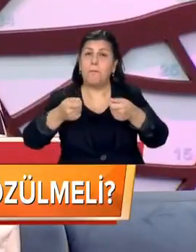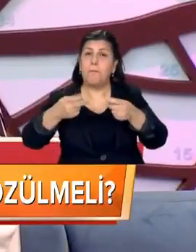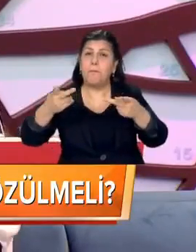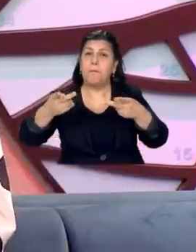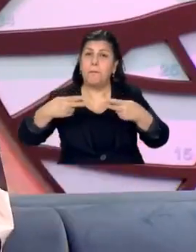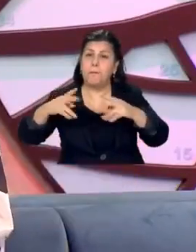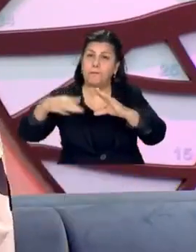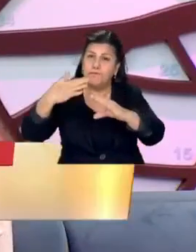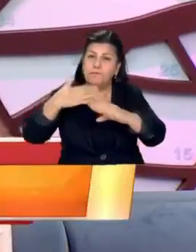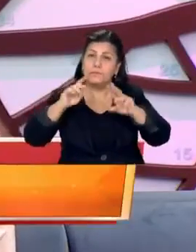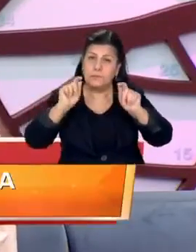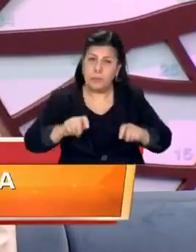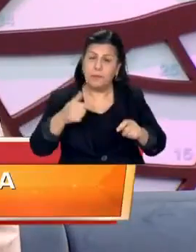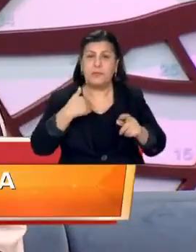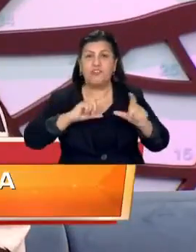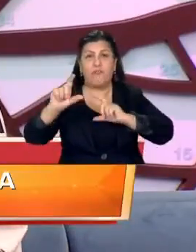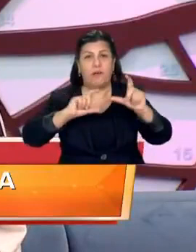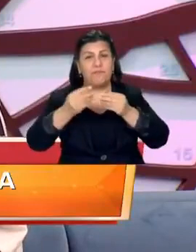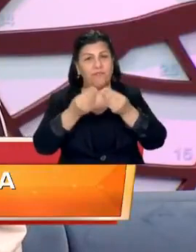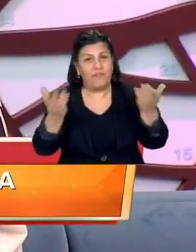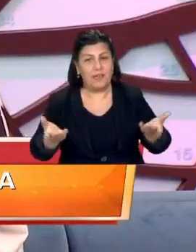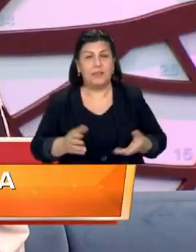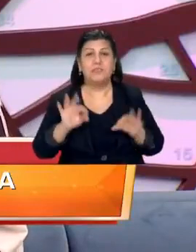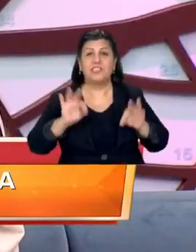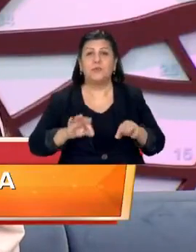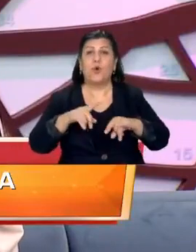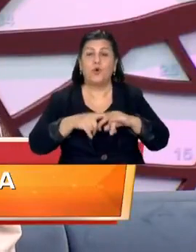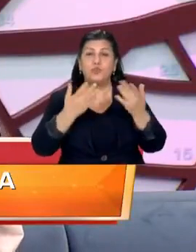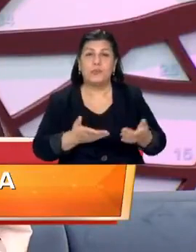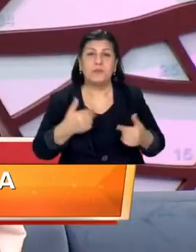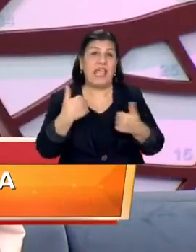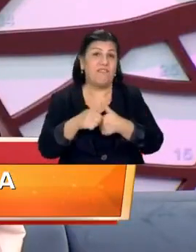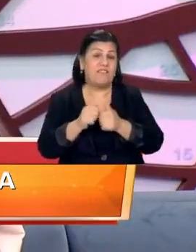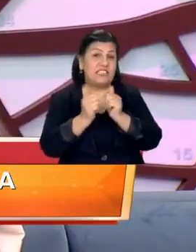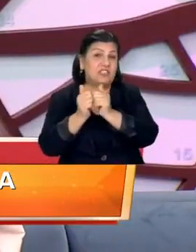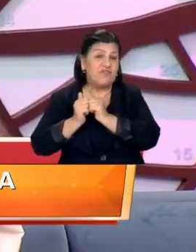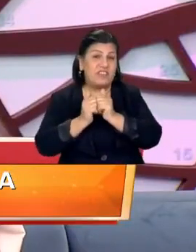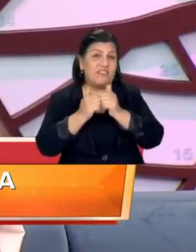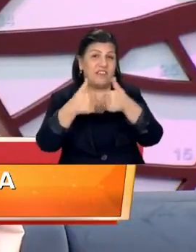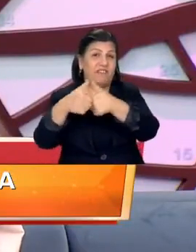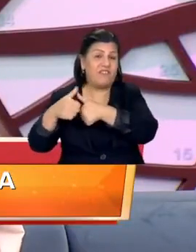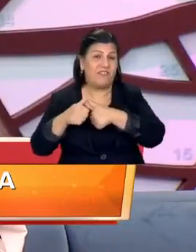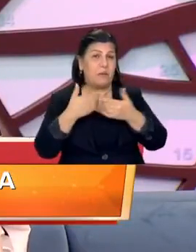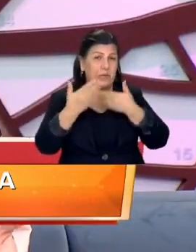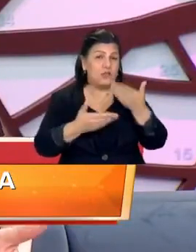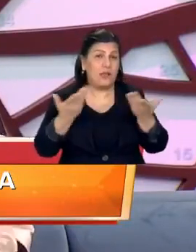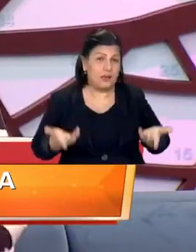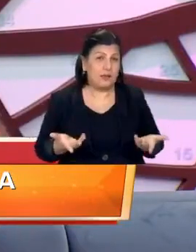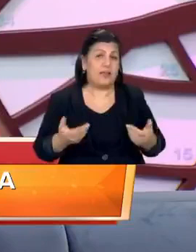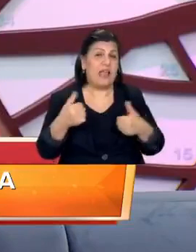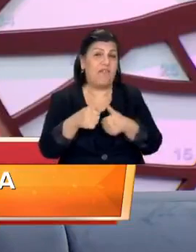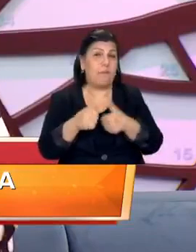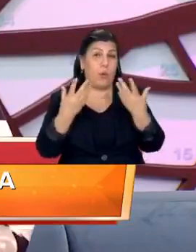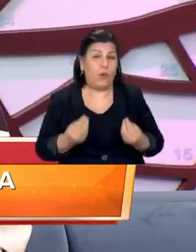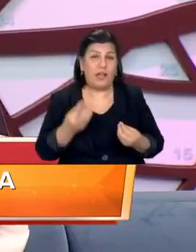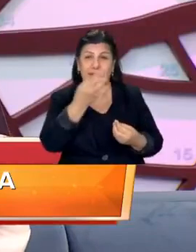Burada en azından cevabını aramaya çalışacağız şimdi hocam sadece biz evli çiftlerden bahsediyoruz ama aynı zamanda şey var yani